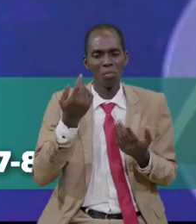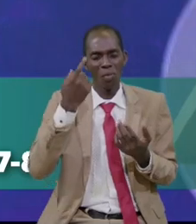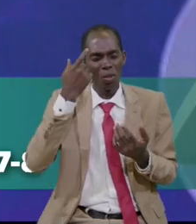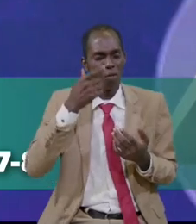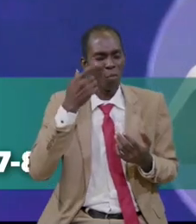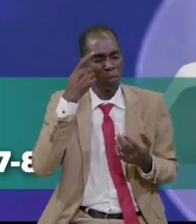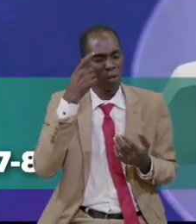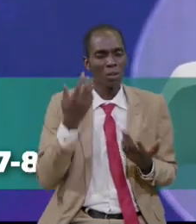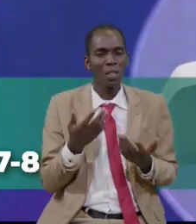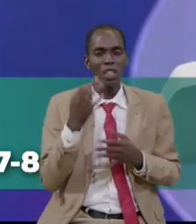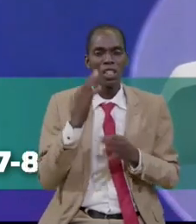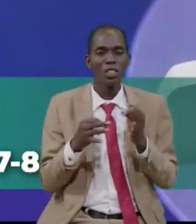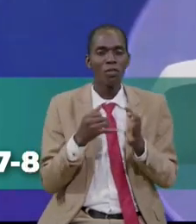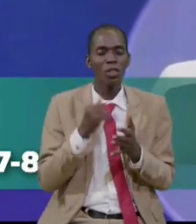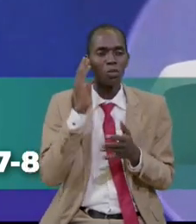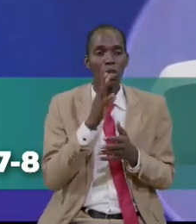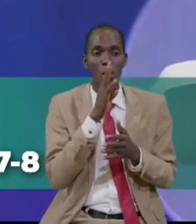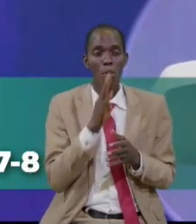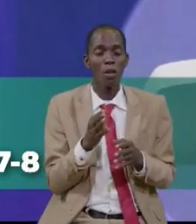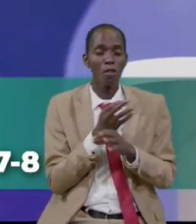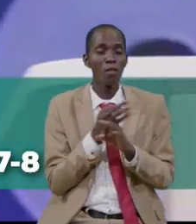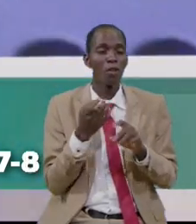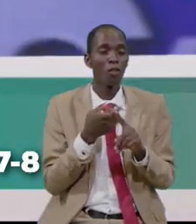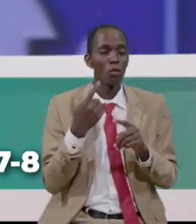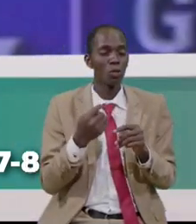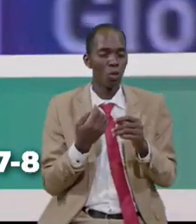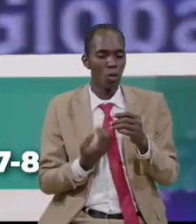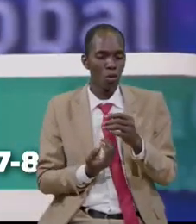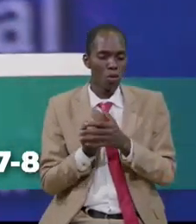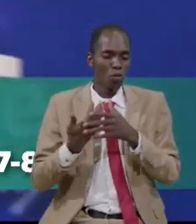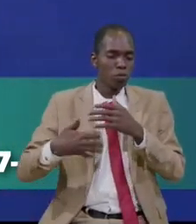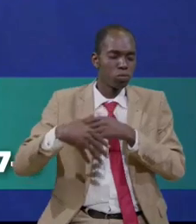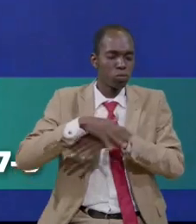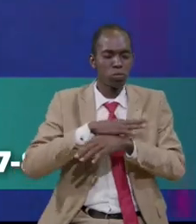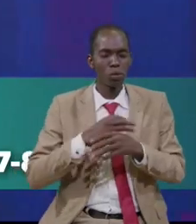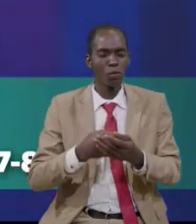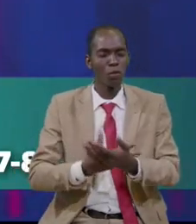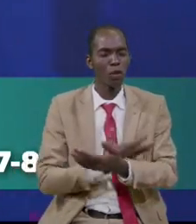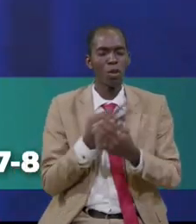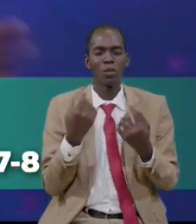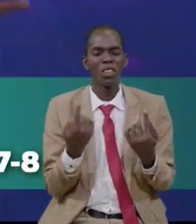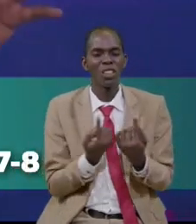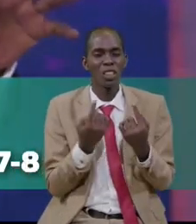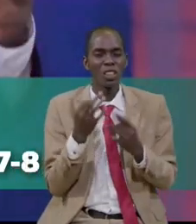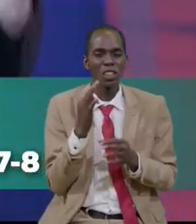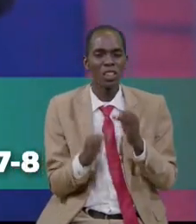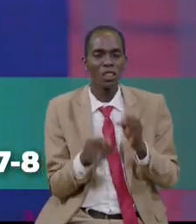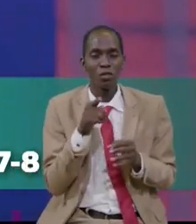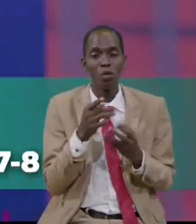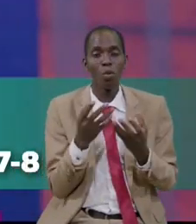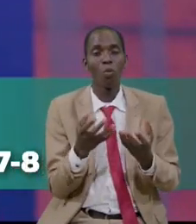libéré de l'influence dominante du péché dans de ta vie passée, si tu veux être